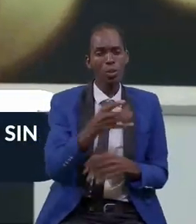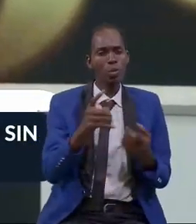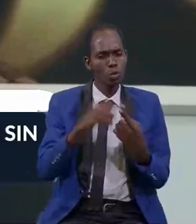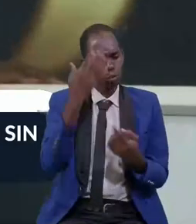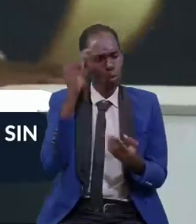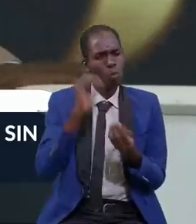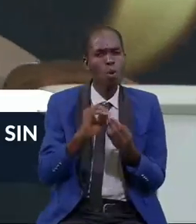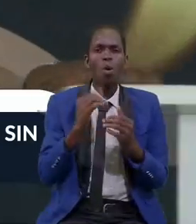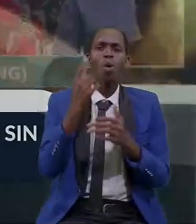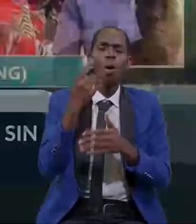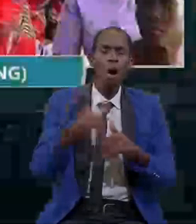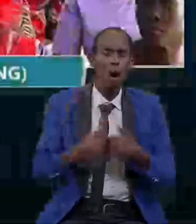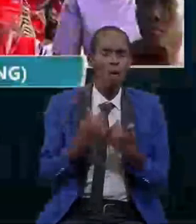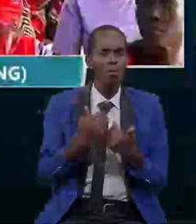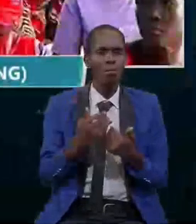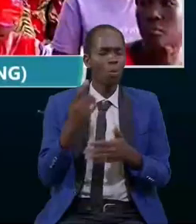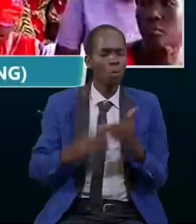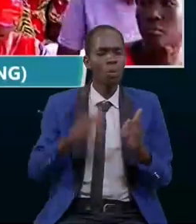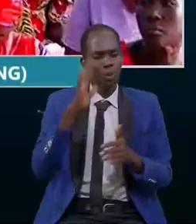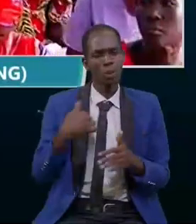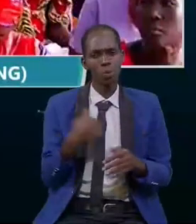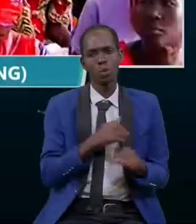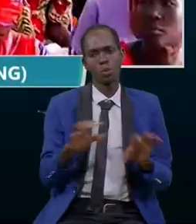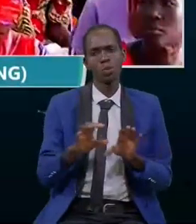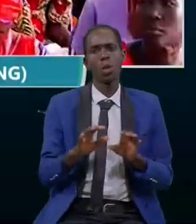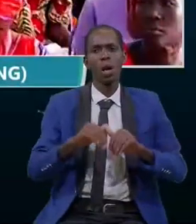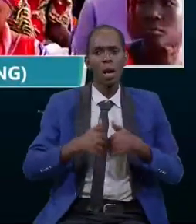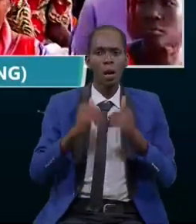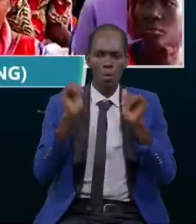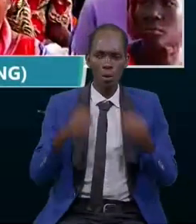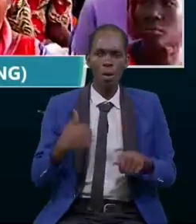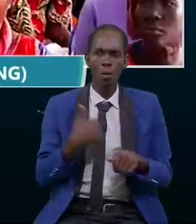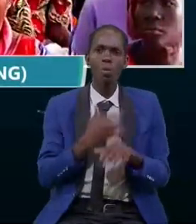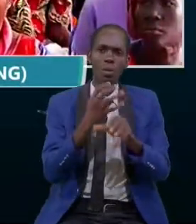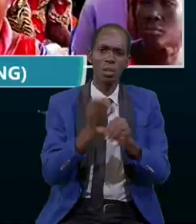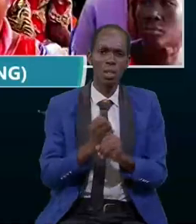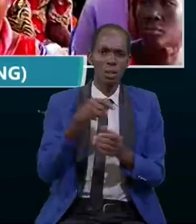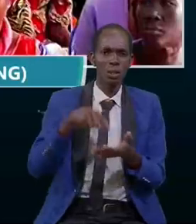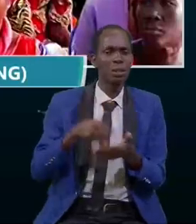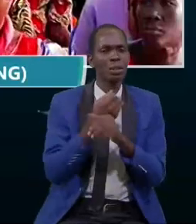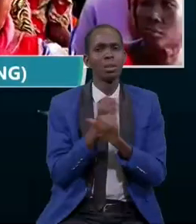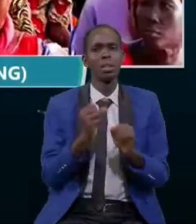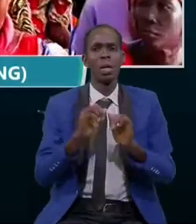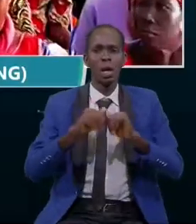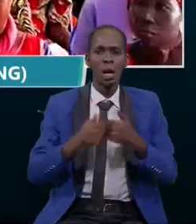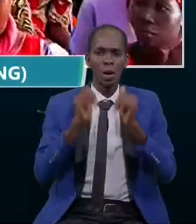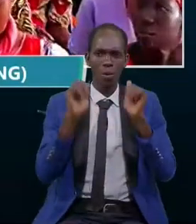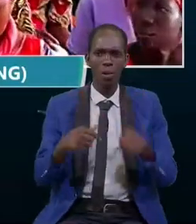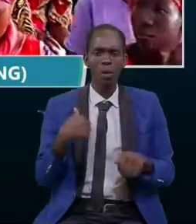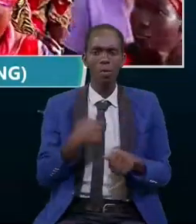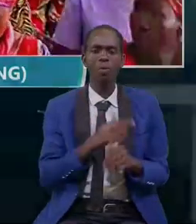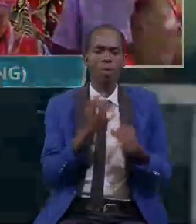qu'il faut faire. Comment avoir ce salut? Comment pouvons-nous avoir cette